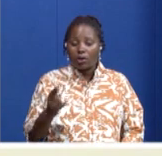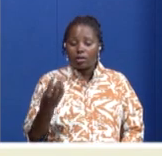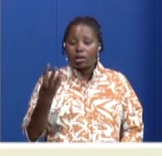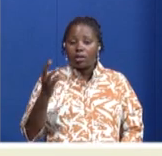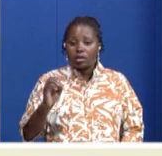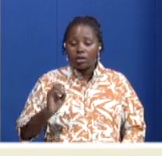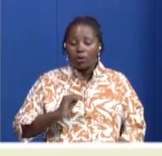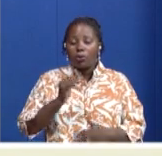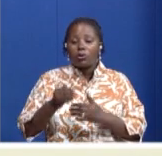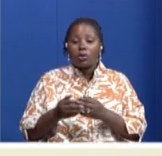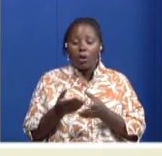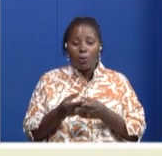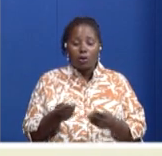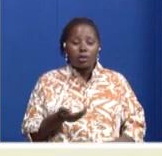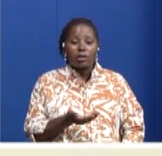ku